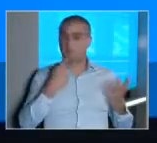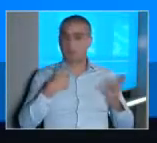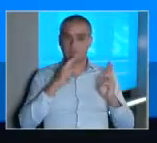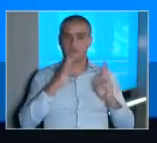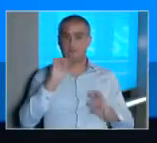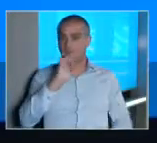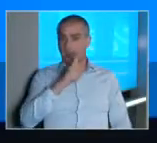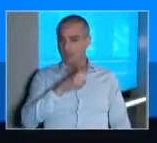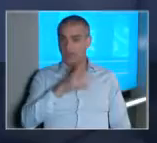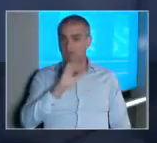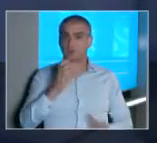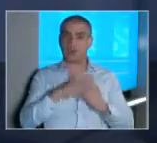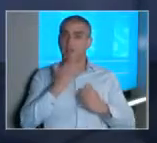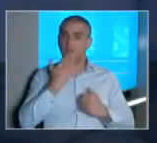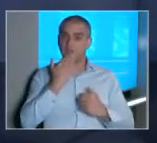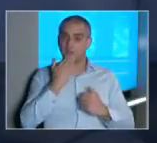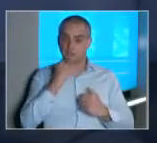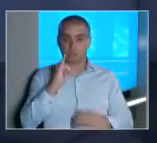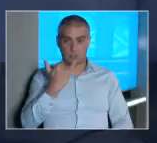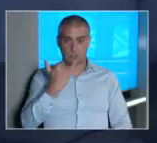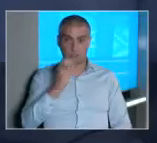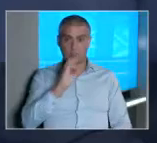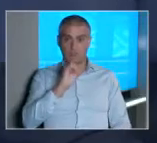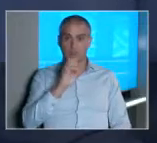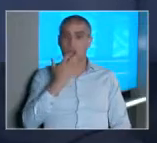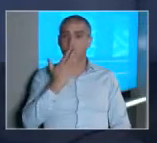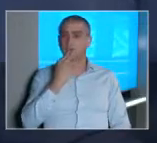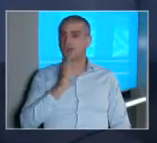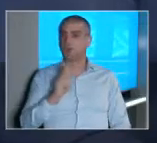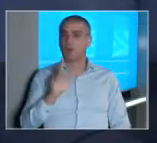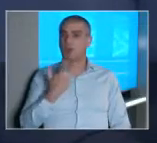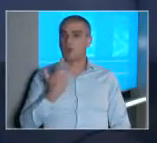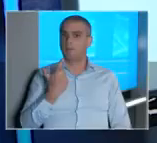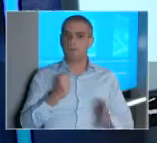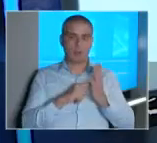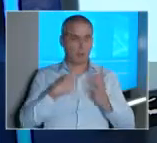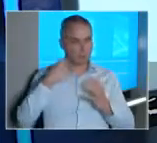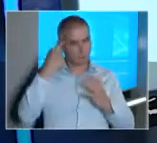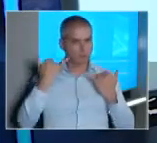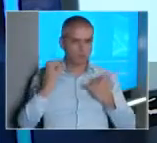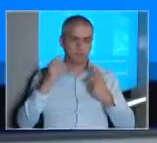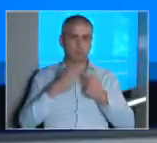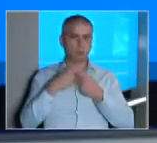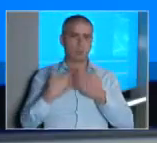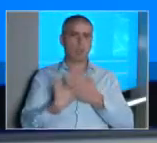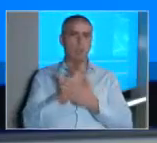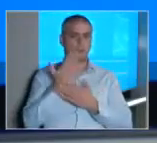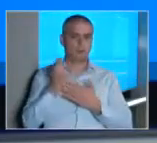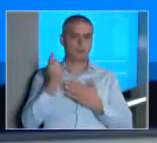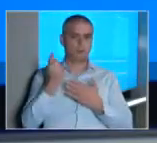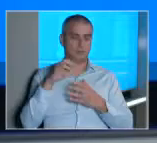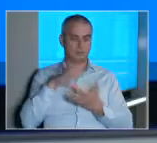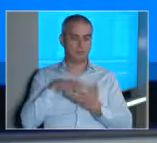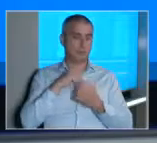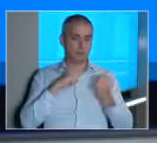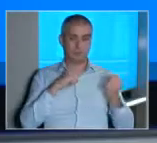בשביל מיכאל שלא, מקווה בשביל עם ישראל, שכן, בשביל מיכאל בשביל עם ישראל שלא. למה? כי אני חושב שהיום יש תנועה חדשה